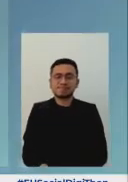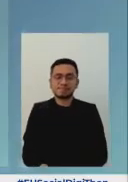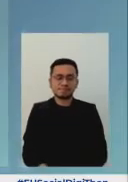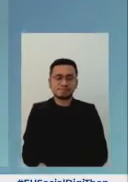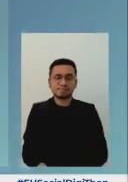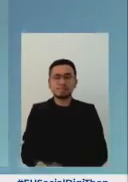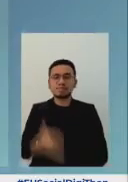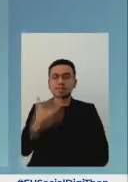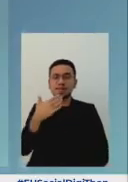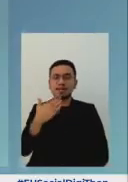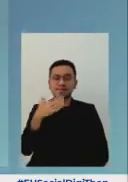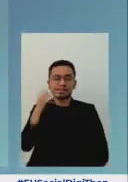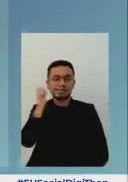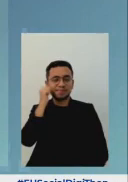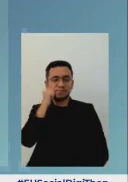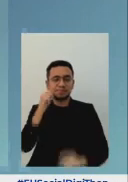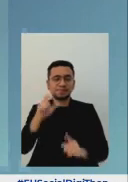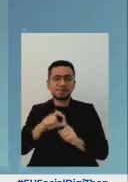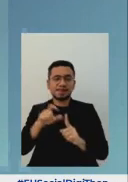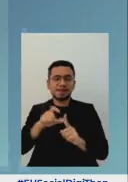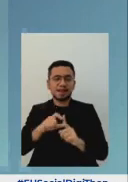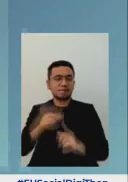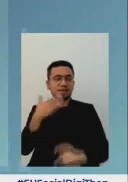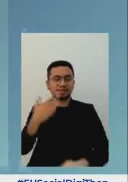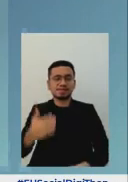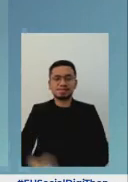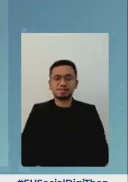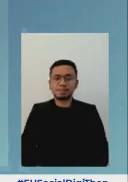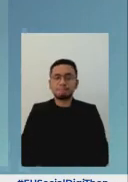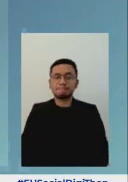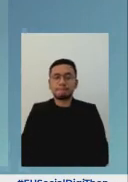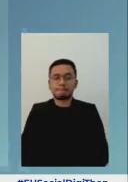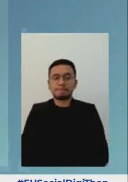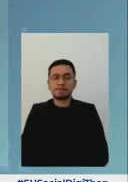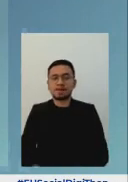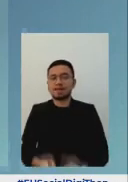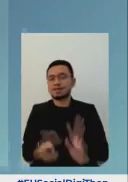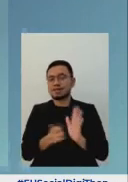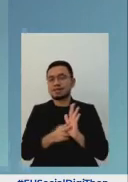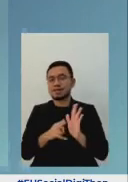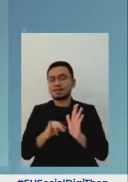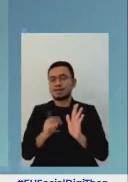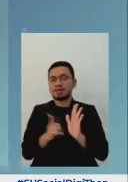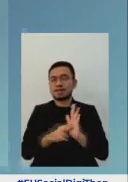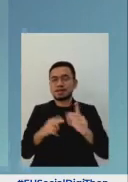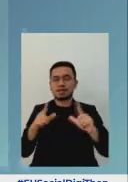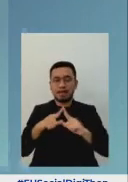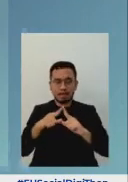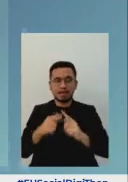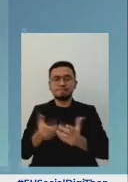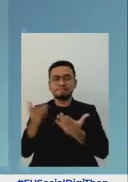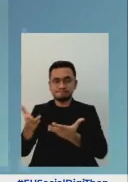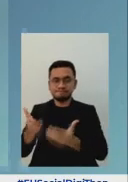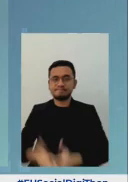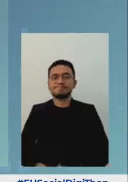Ibu, terima kasih banyak Ibu untuk closing statement-nya. Mbak Nina, monggo berkenan memberikan closing statement untuk di akhir Mbak